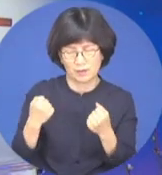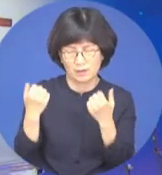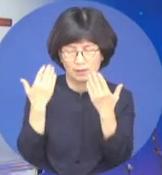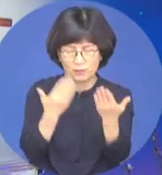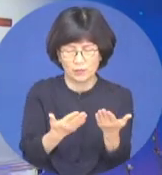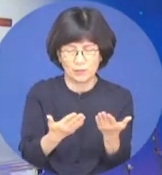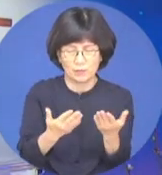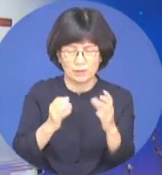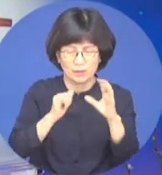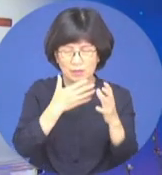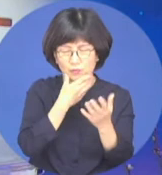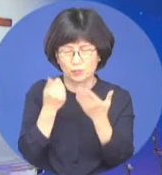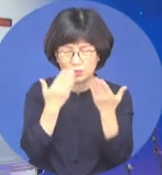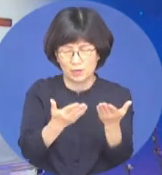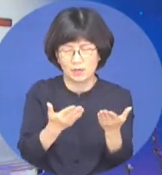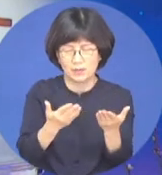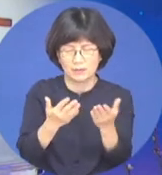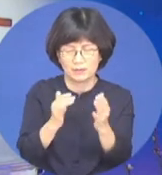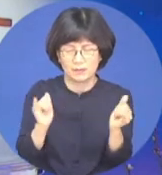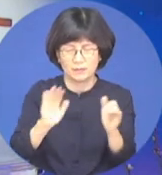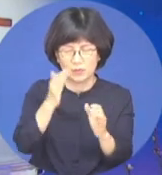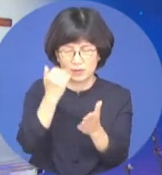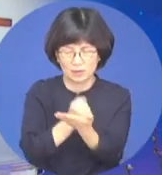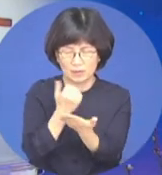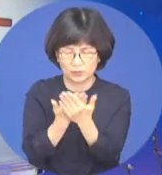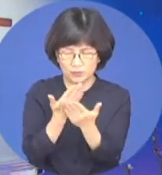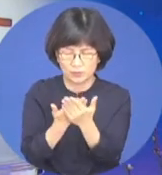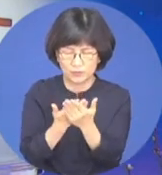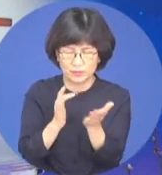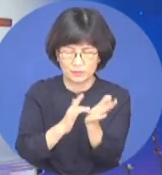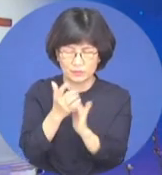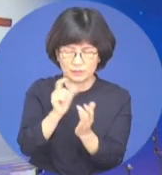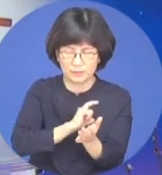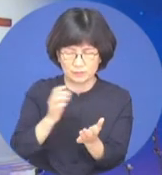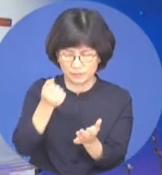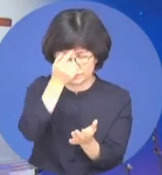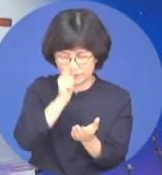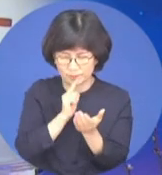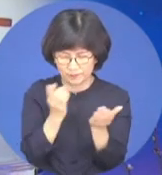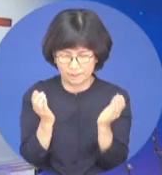하여 주옵소서. 예수님의 이름으로 기도합니다. 아멘.